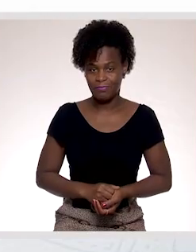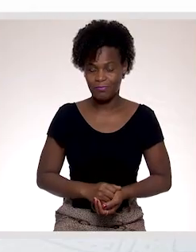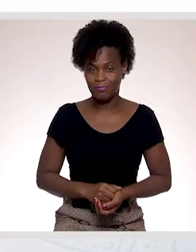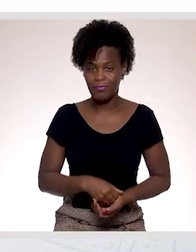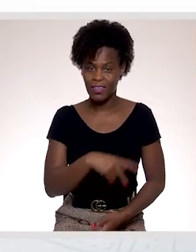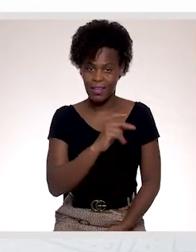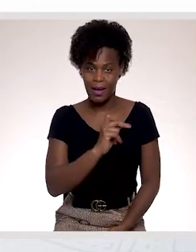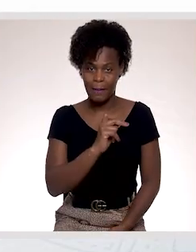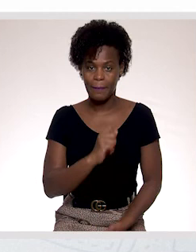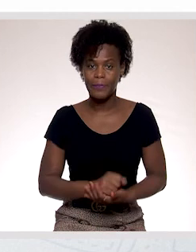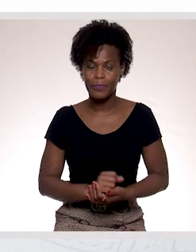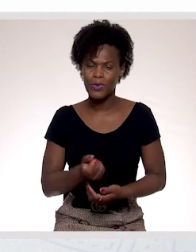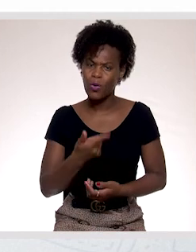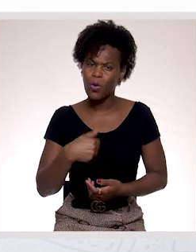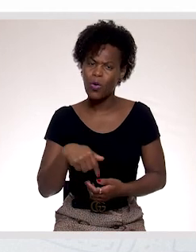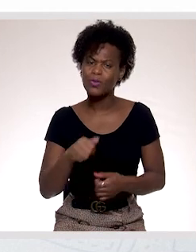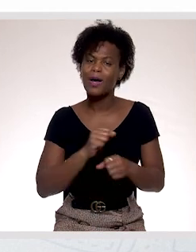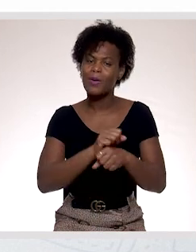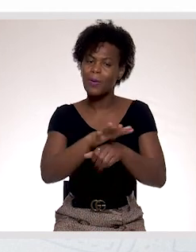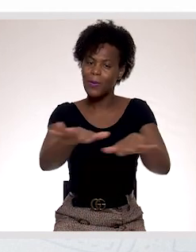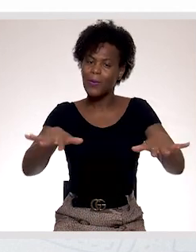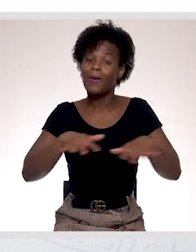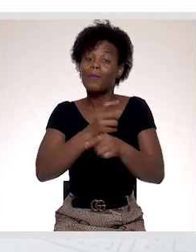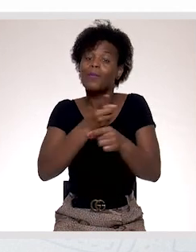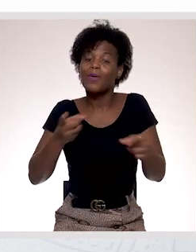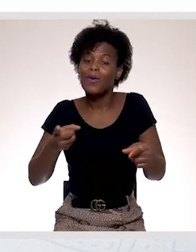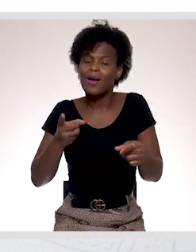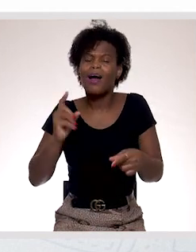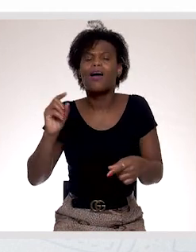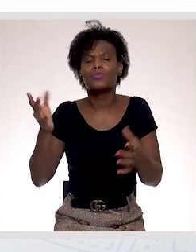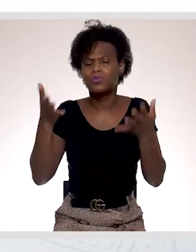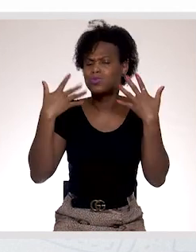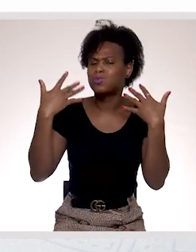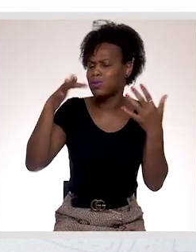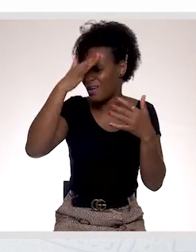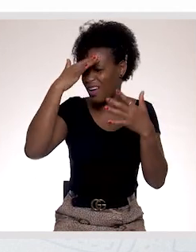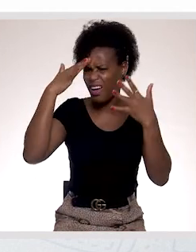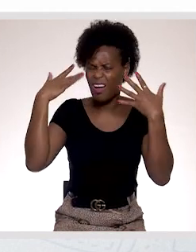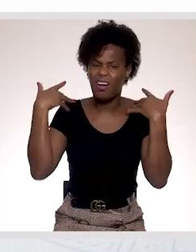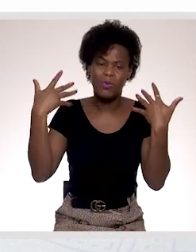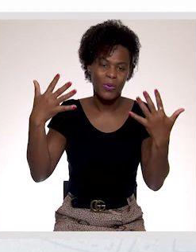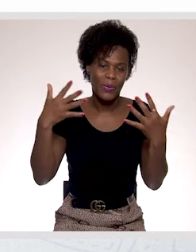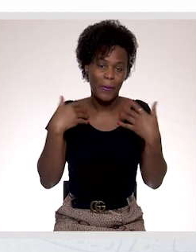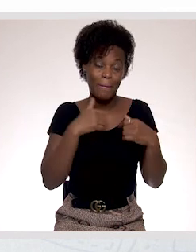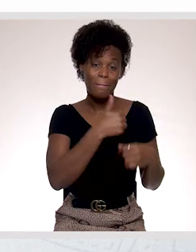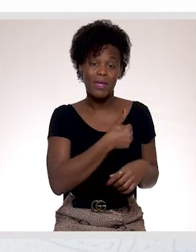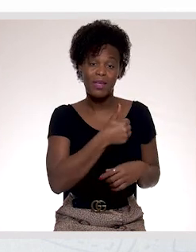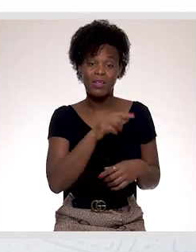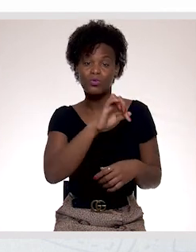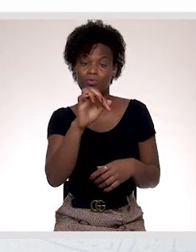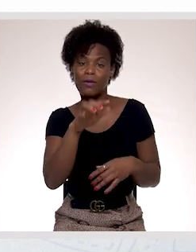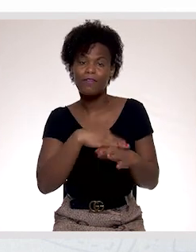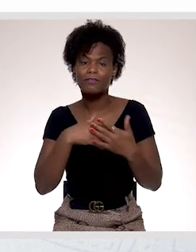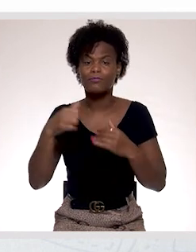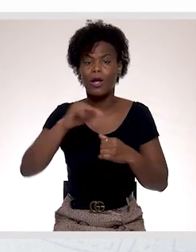A. Nous allons à la plage parce qu'il fait chaud, n'est-ce pas? B. Vous allez faire du ski